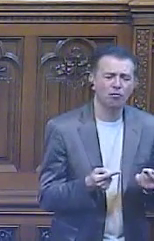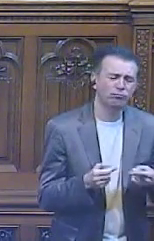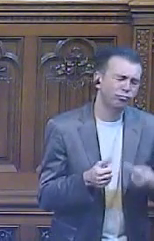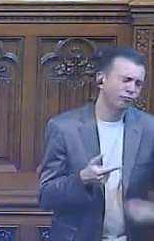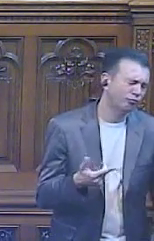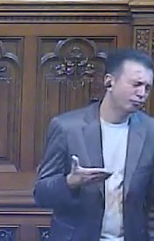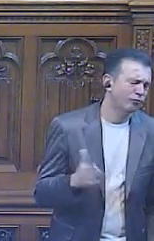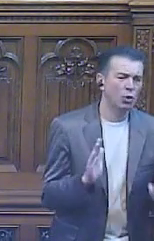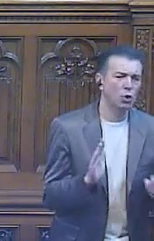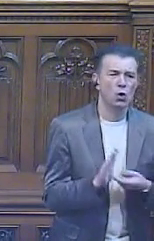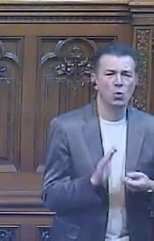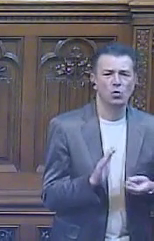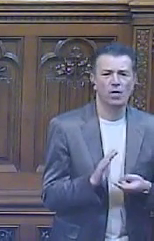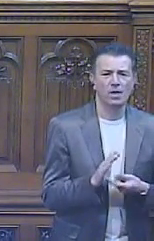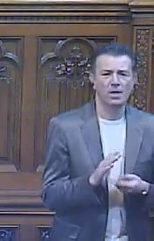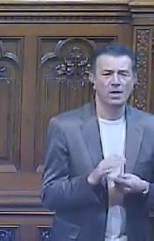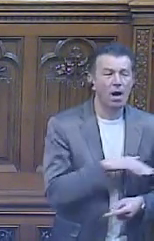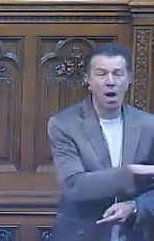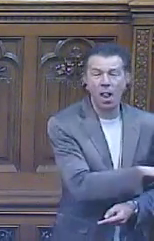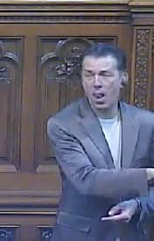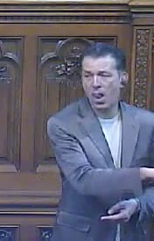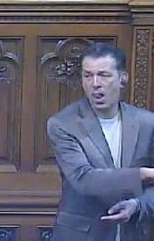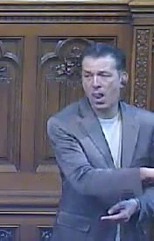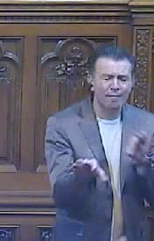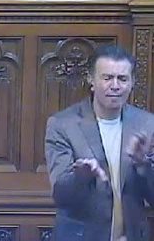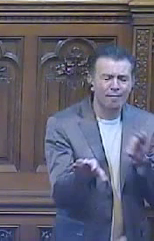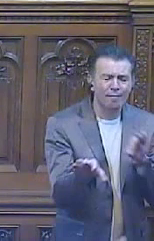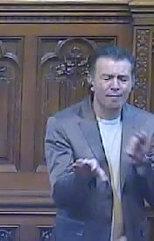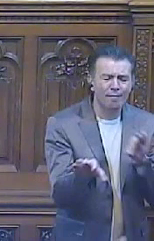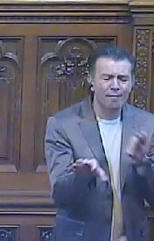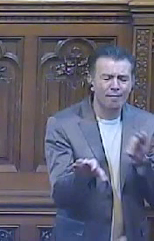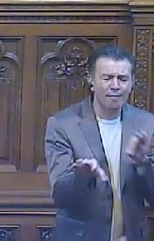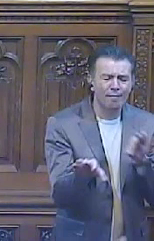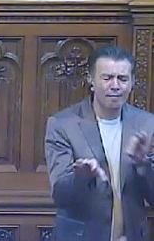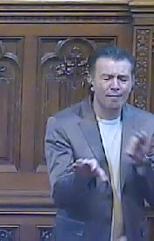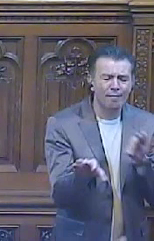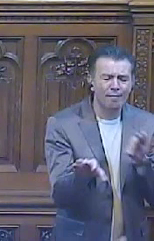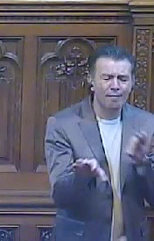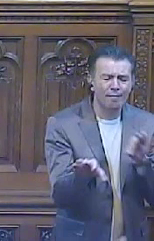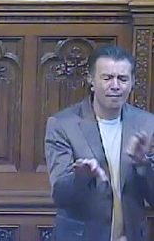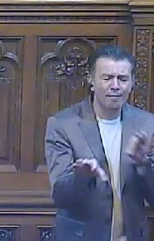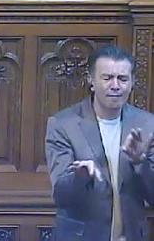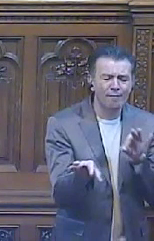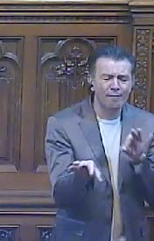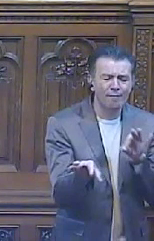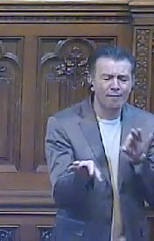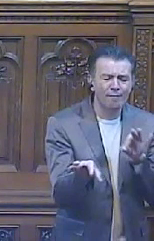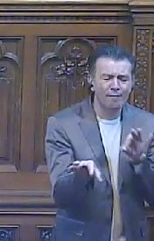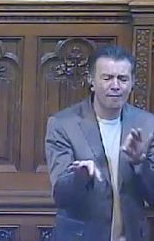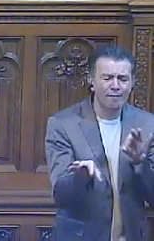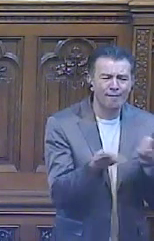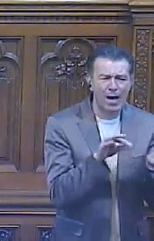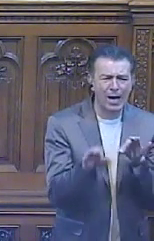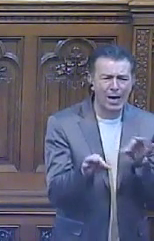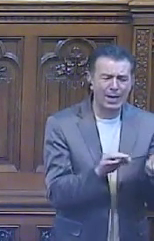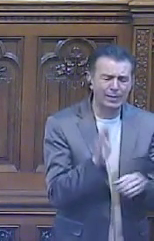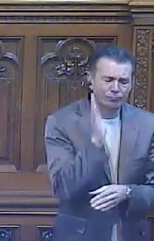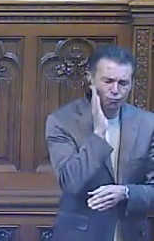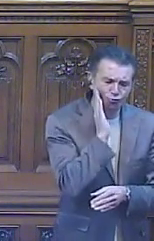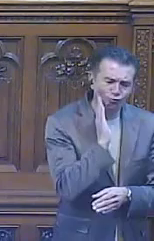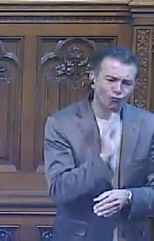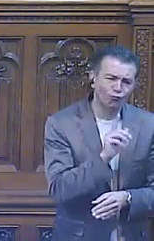den Notwendigkeiten, die wir alle entsprechend auch ausgesetzt sind und notwendig sind, so zu wählen, dass es